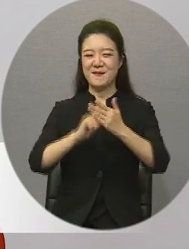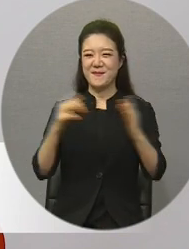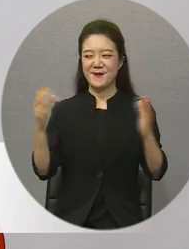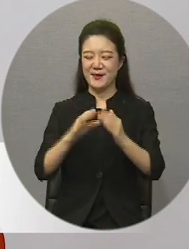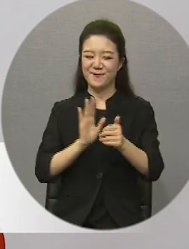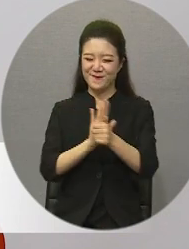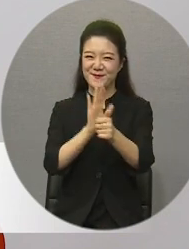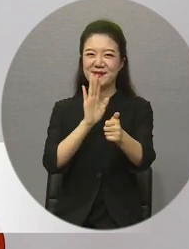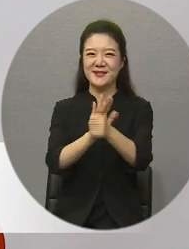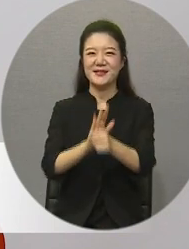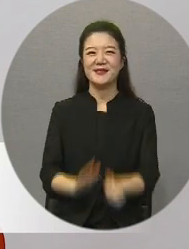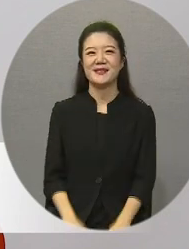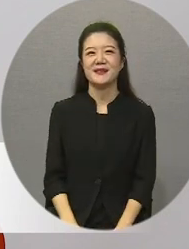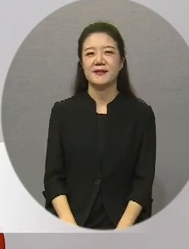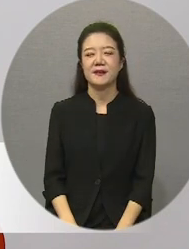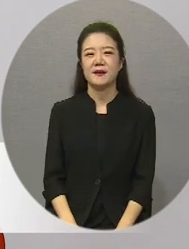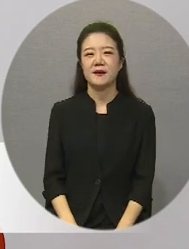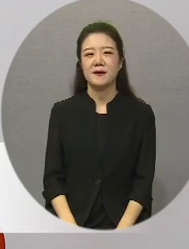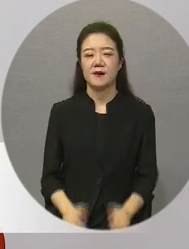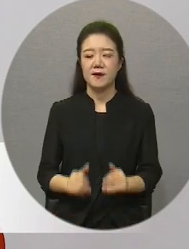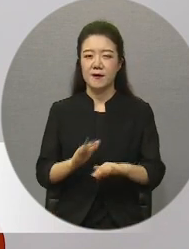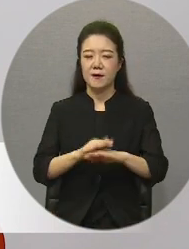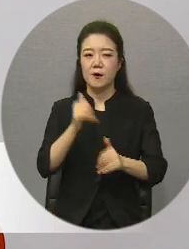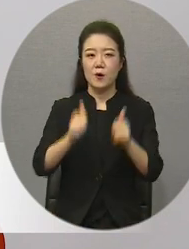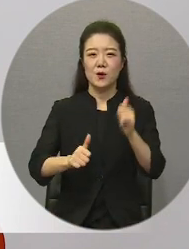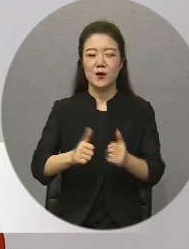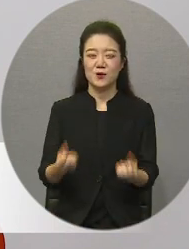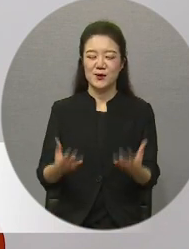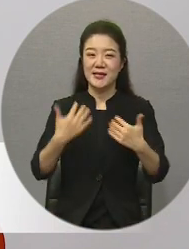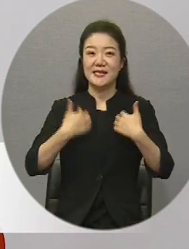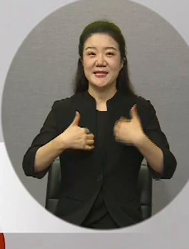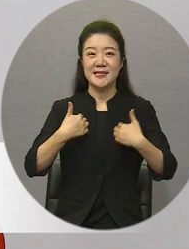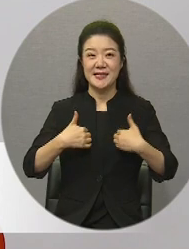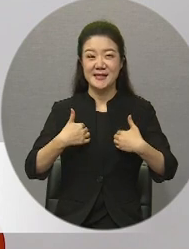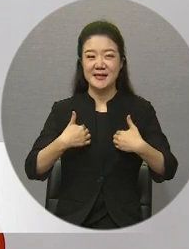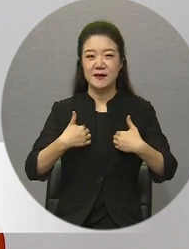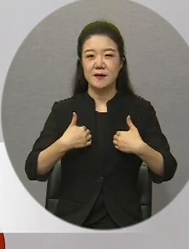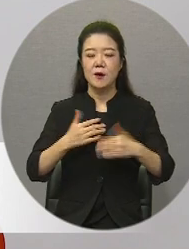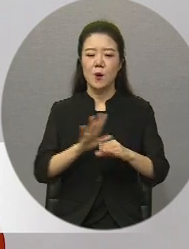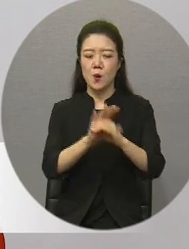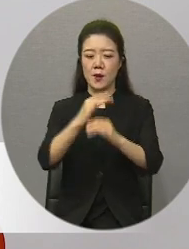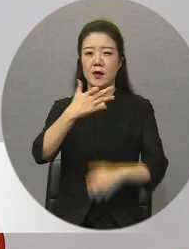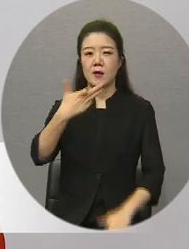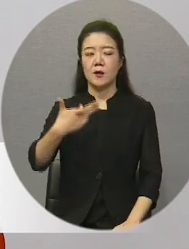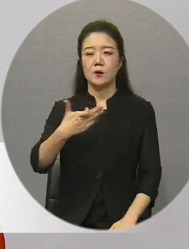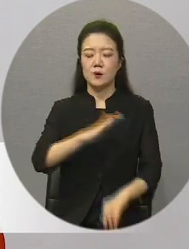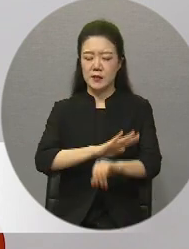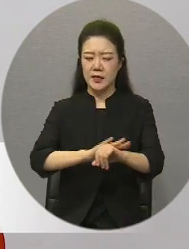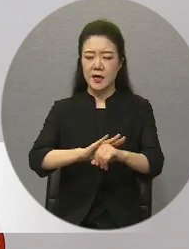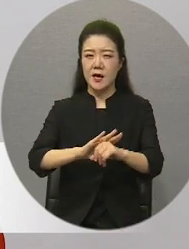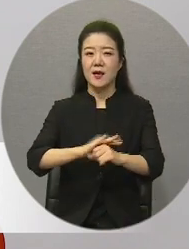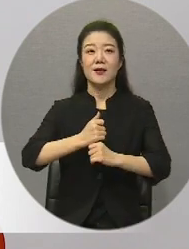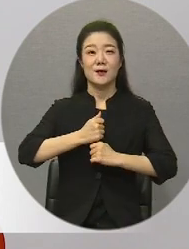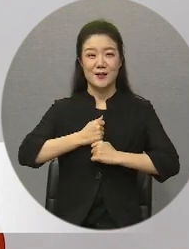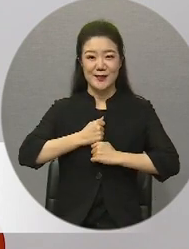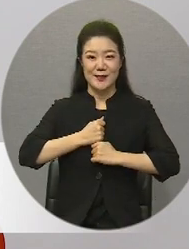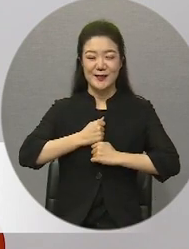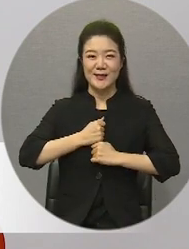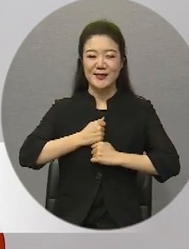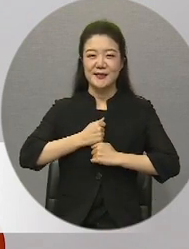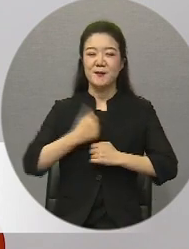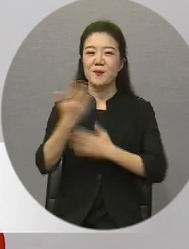다하여 응원하겠습니다. 아울러 경기와 축제를 즐기시는 와중에도 코로나19 방역수칙을 잘